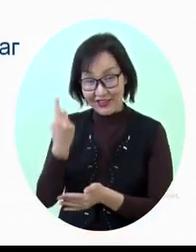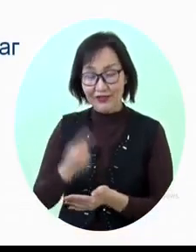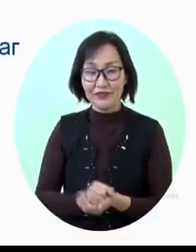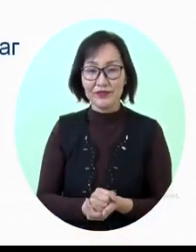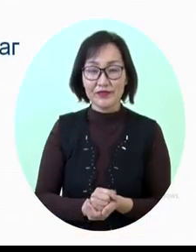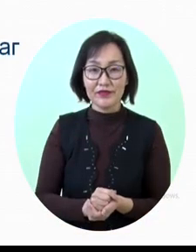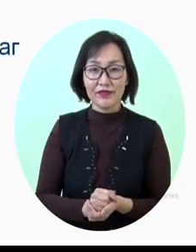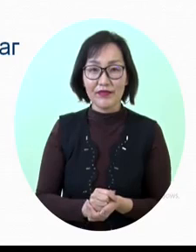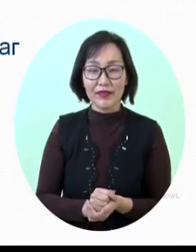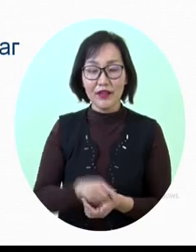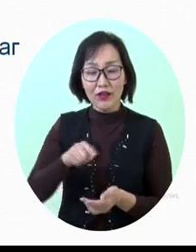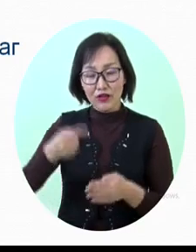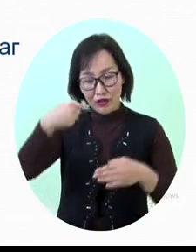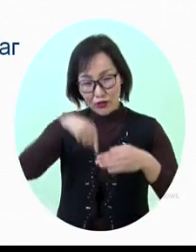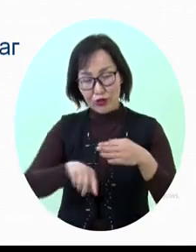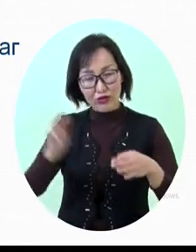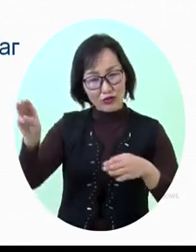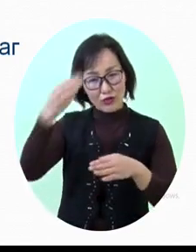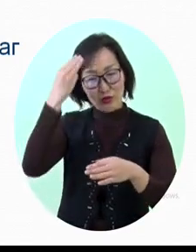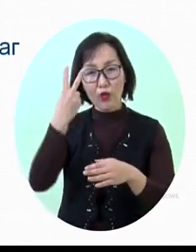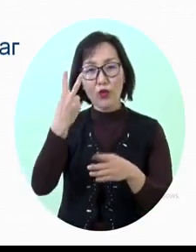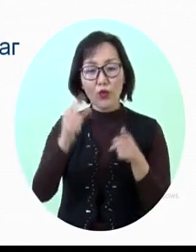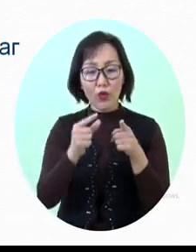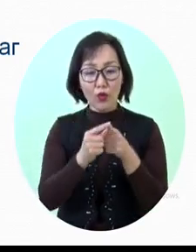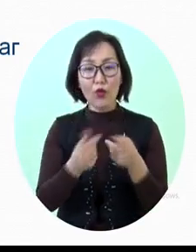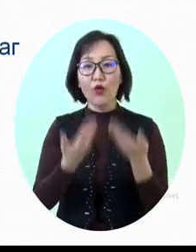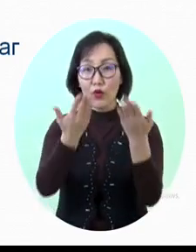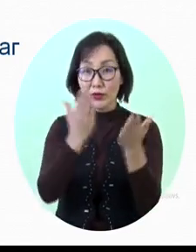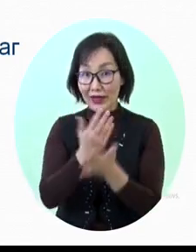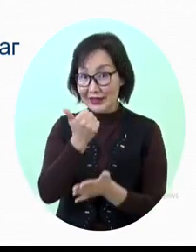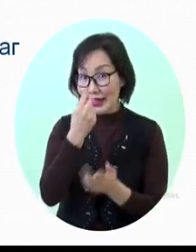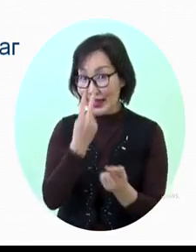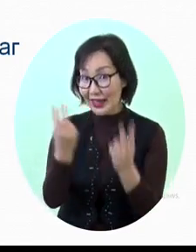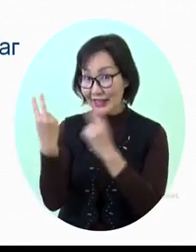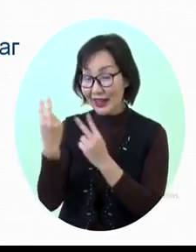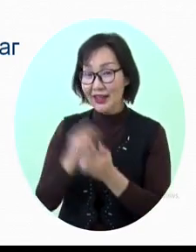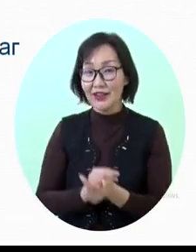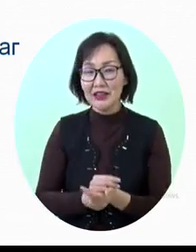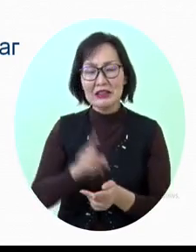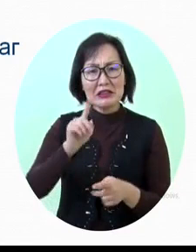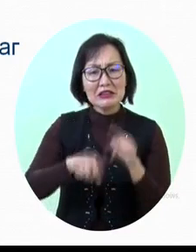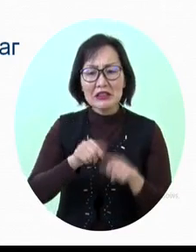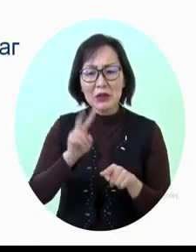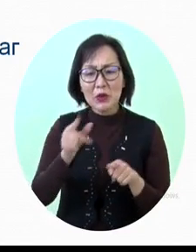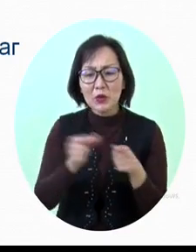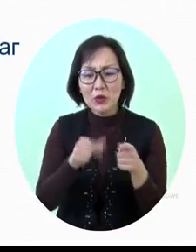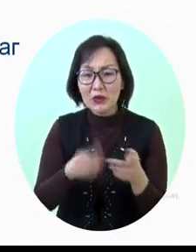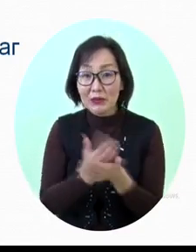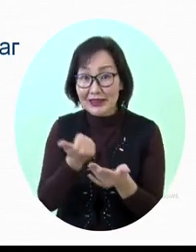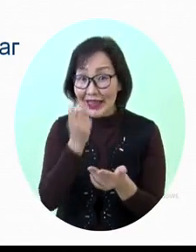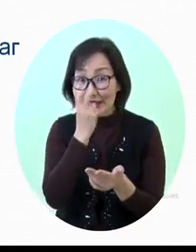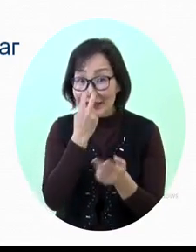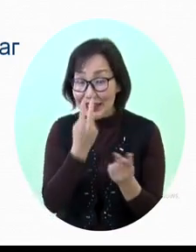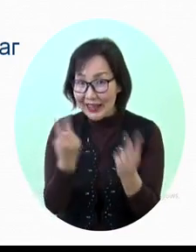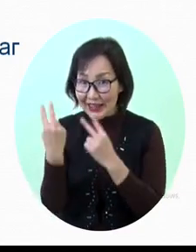дээрээ 3 үгийг тодруулж доогуурн зурсан байна. За, ямар 3 үг байгааг та бас бүгдээрээ ажиглаж байгаа